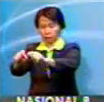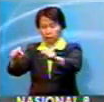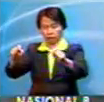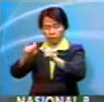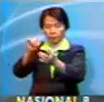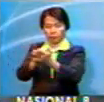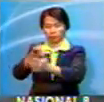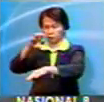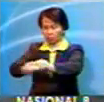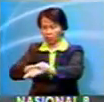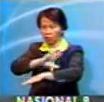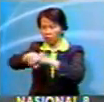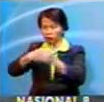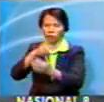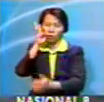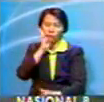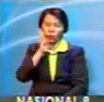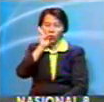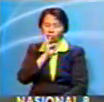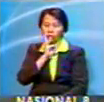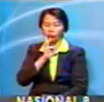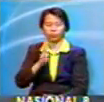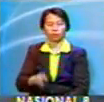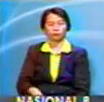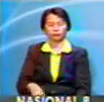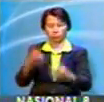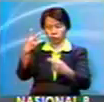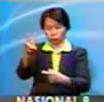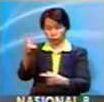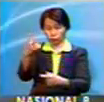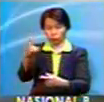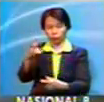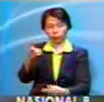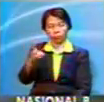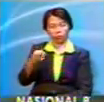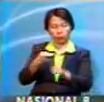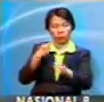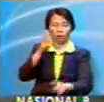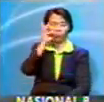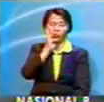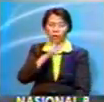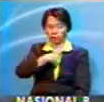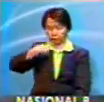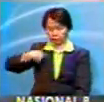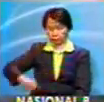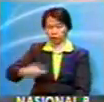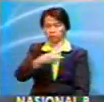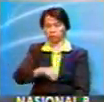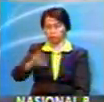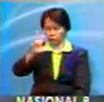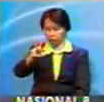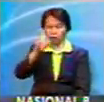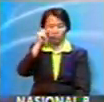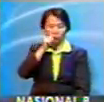berkenaan menahan kesemua wanita warga asing tersebut. 17 daripada mereka merupakan wanita warga China dan 3